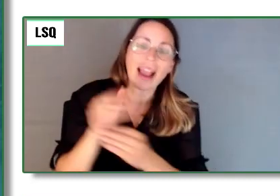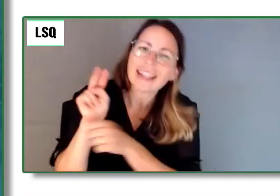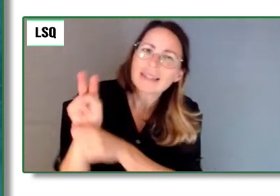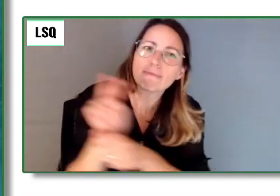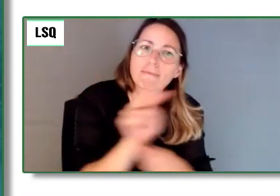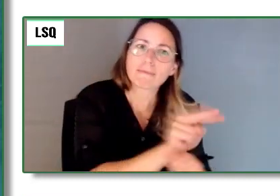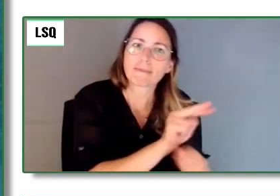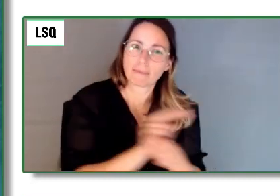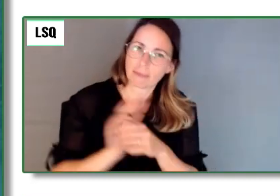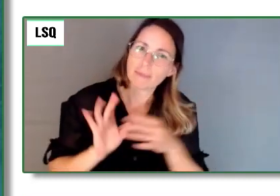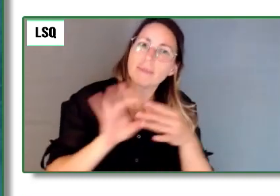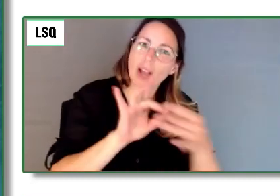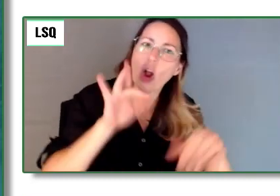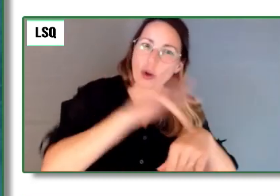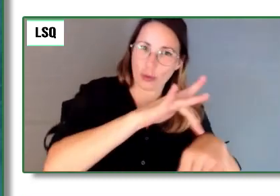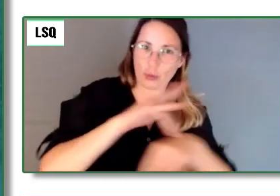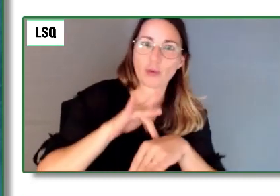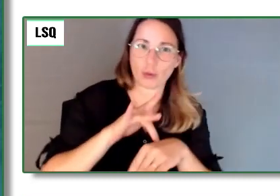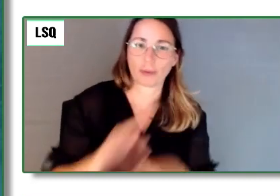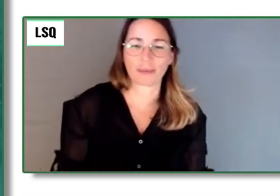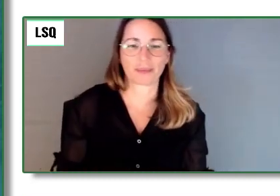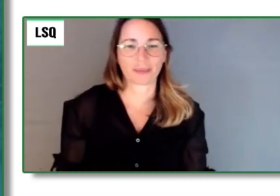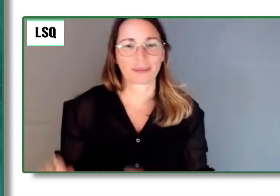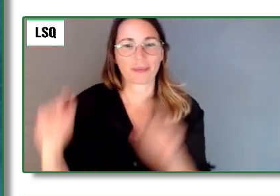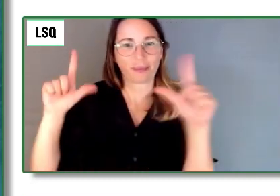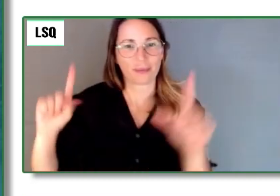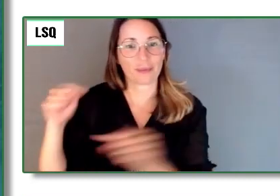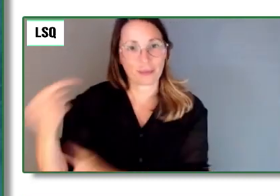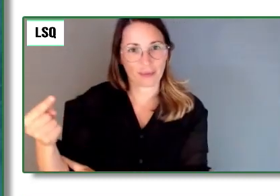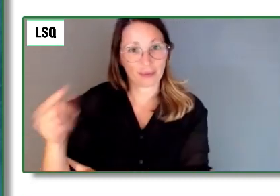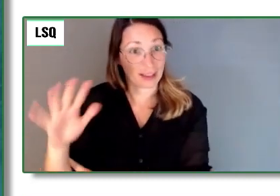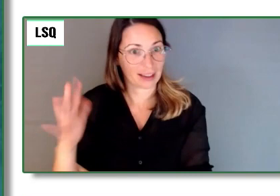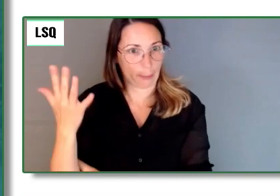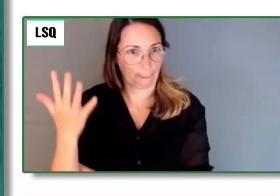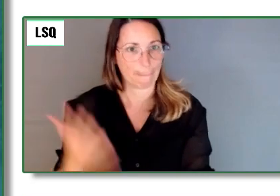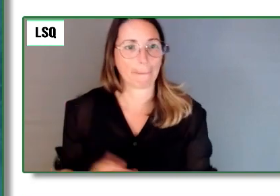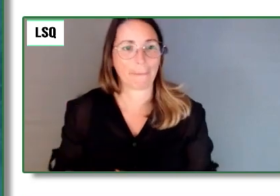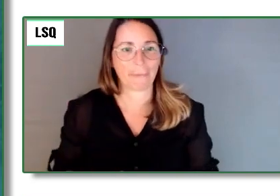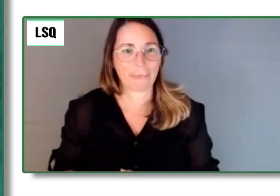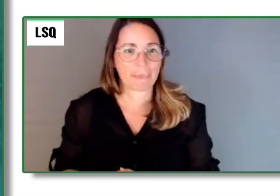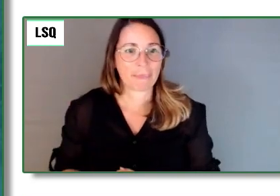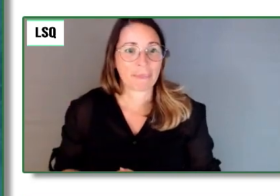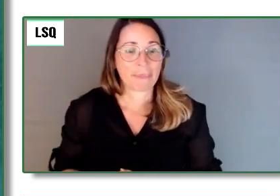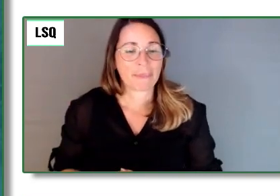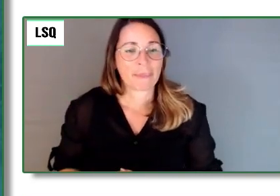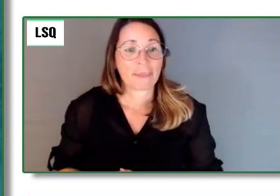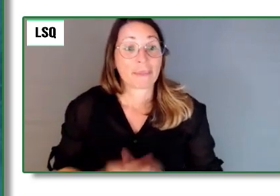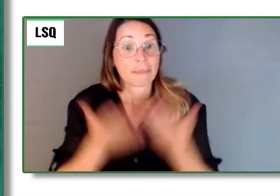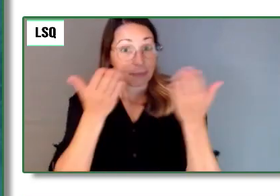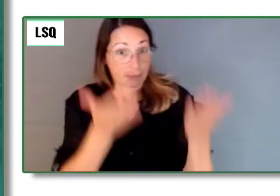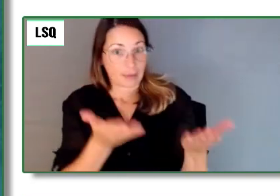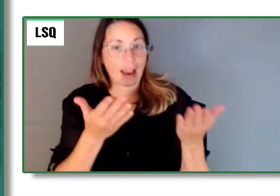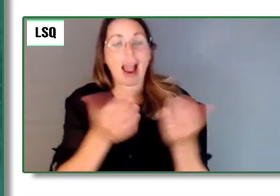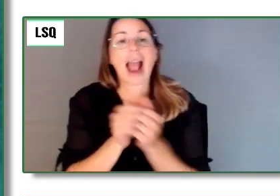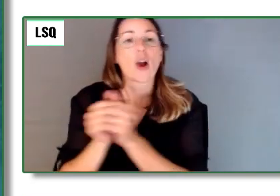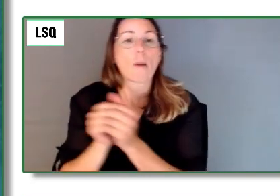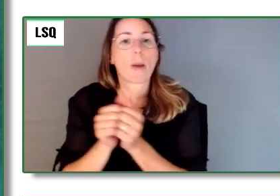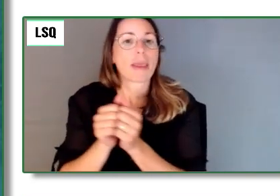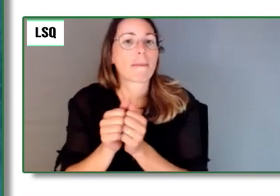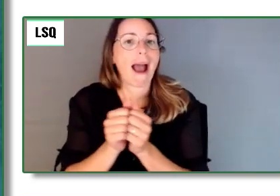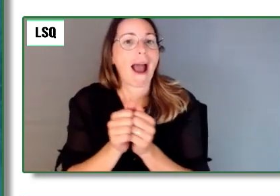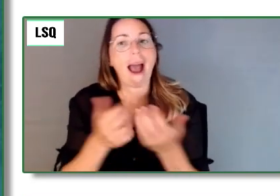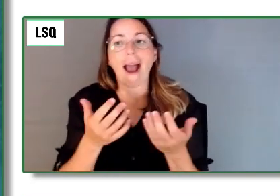Pensons à l'accommodement pour des personnes vivant avec un handicap, surtout des personnes avec une déficience visuelle, aveugles ou